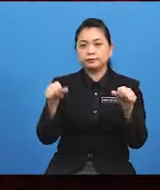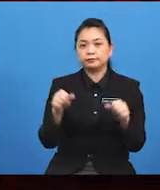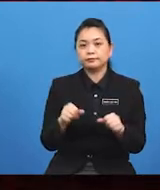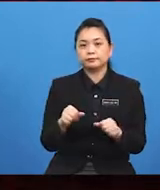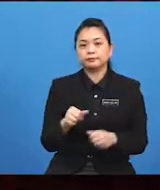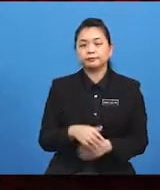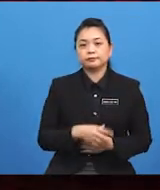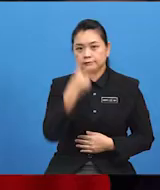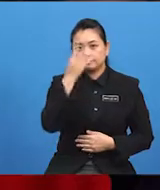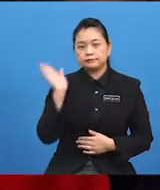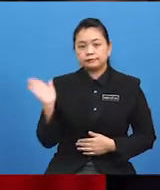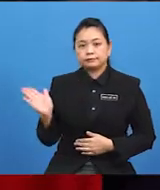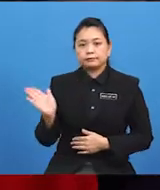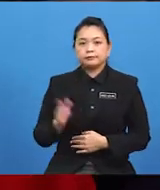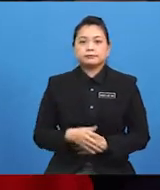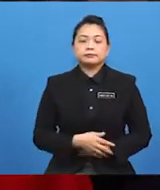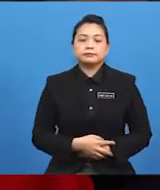Boleh, cikgu. Silakan.